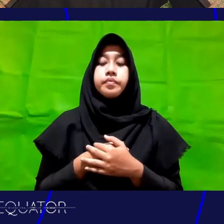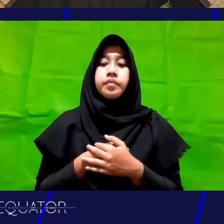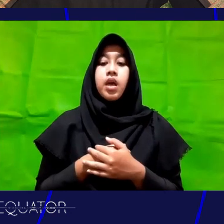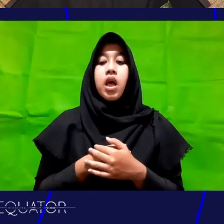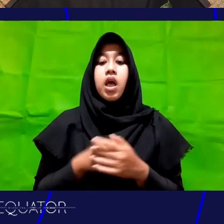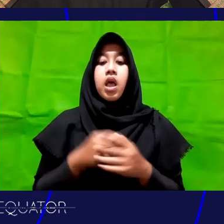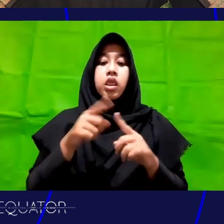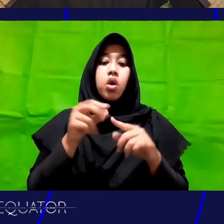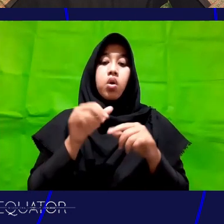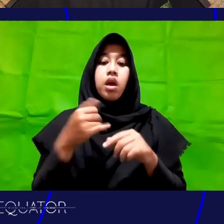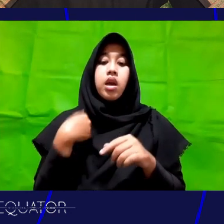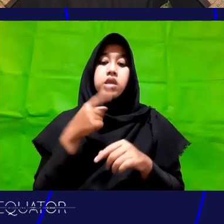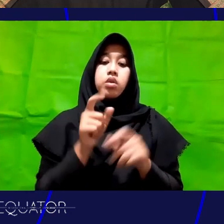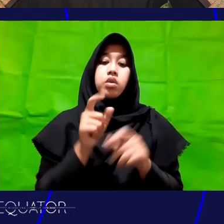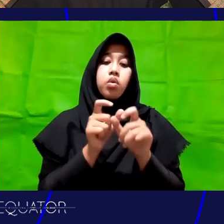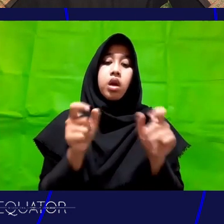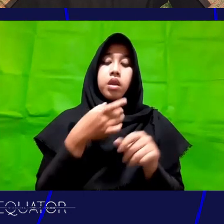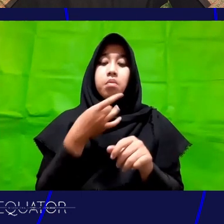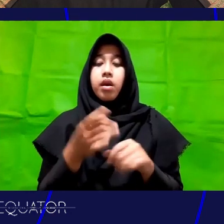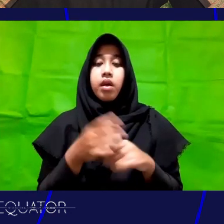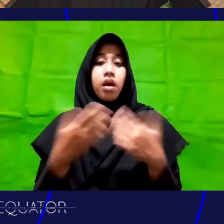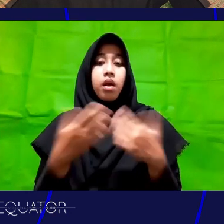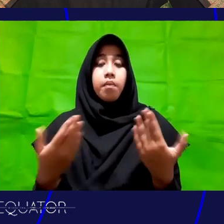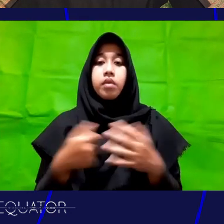punya satu kalimat yang menarik bahwa